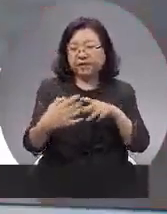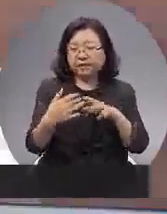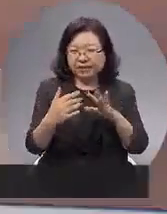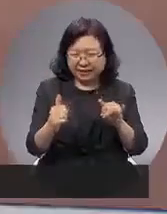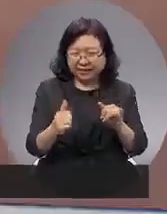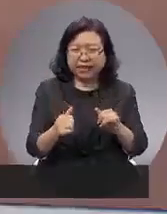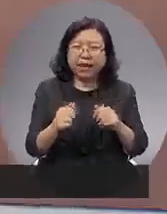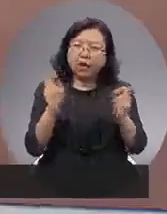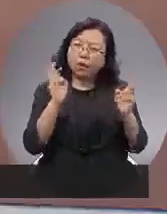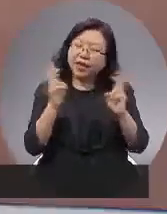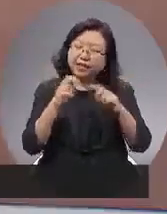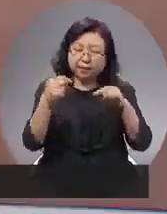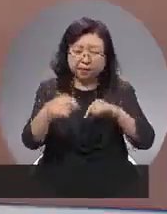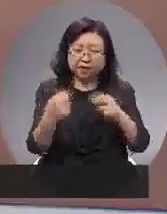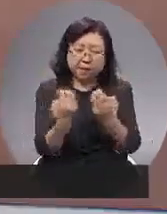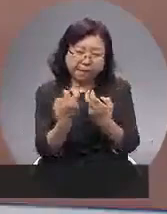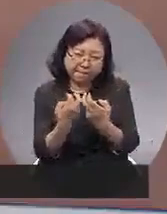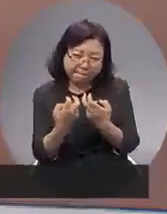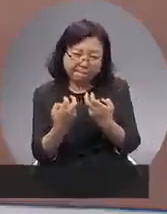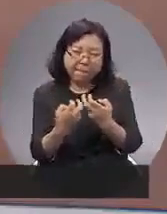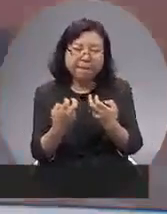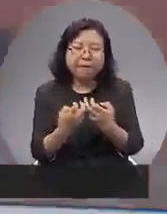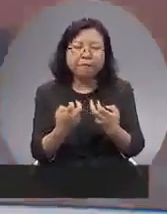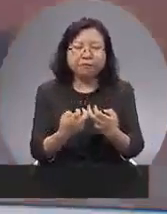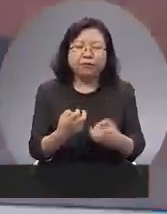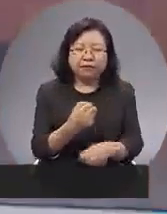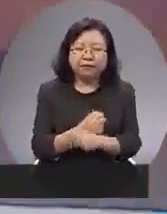꼼꼼히 살펴봤습니다. 김대웅 기자입니다.